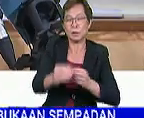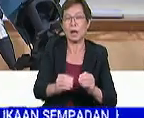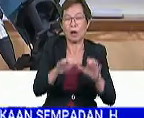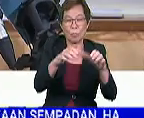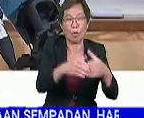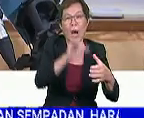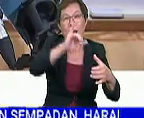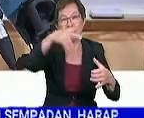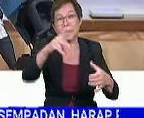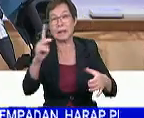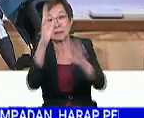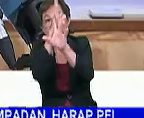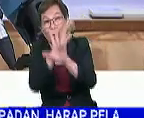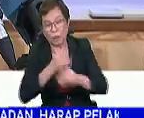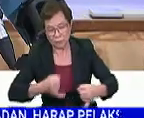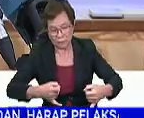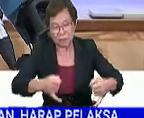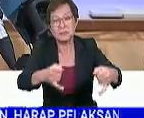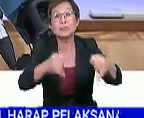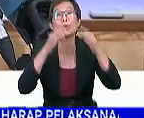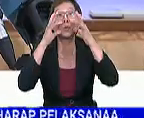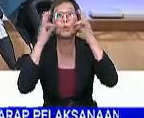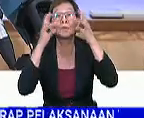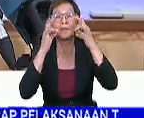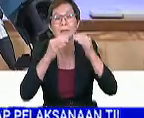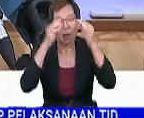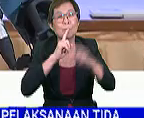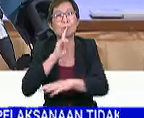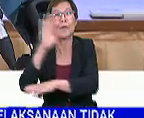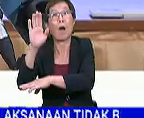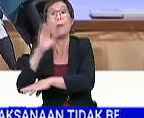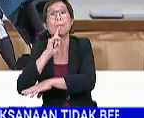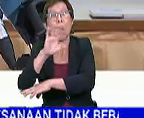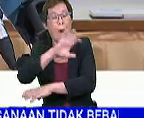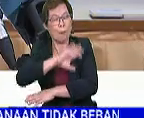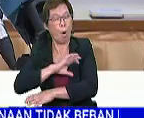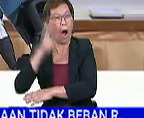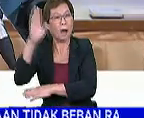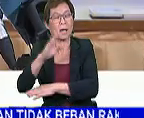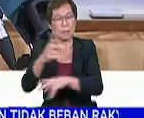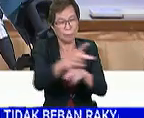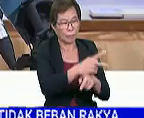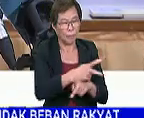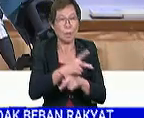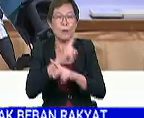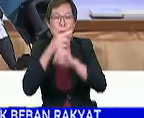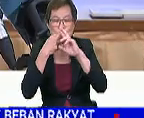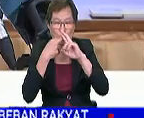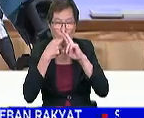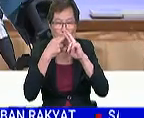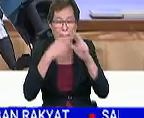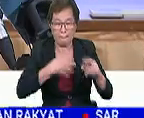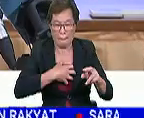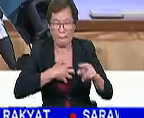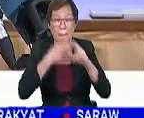kontinjen IPK Sarawak di jalan badruddin Kuching beliau memberi jaminan bahawa polis akan melindungi maklumat pengadu agar